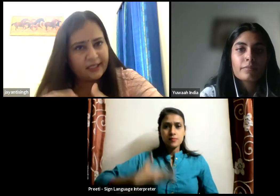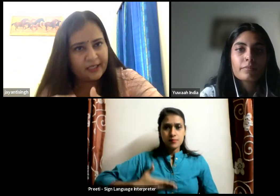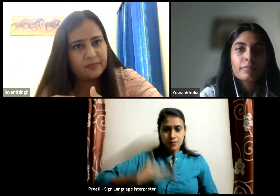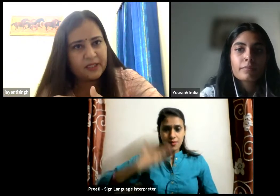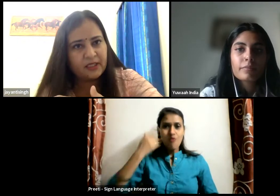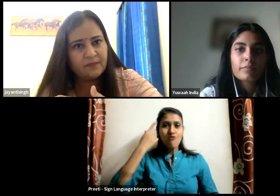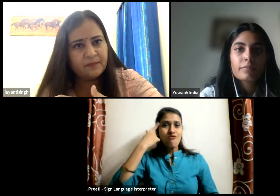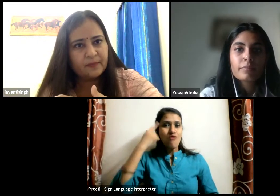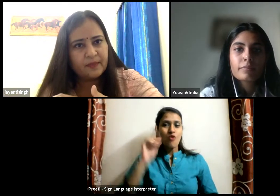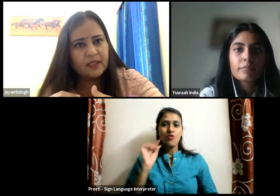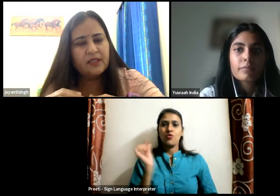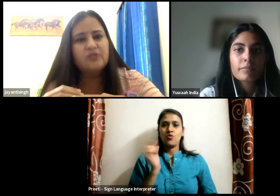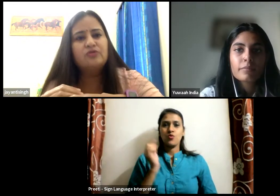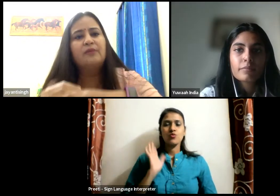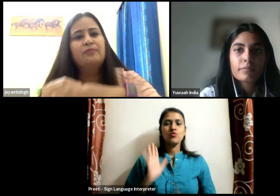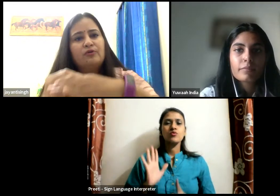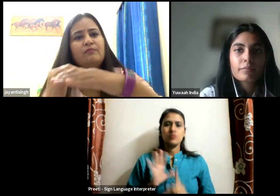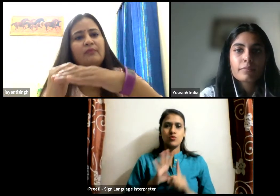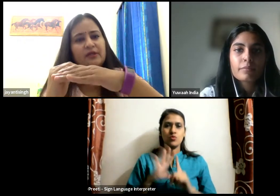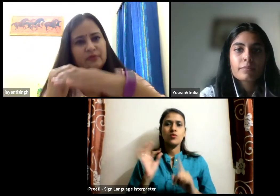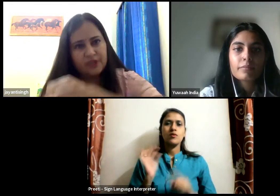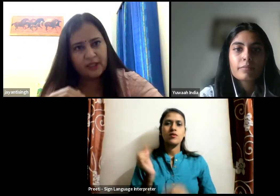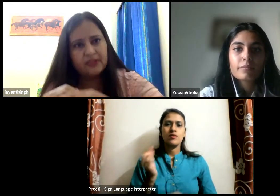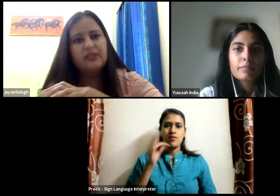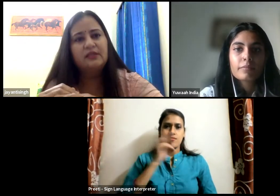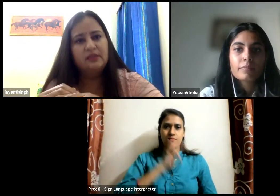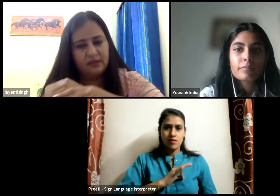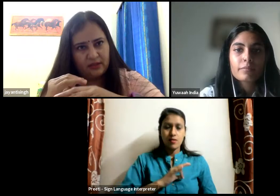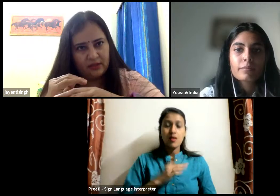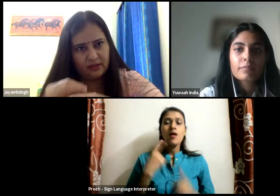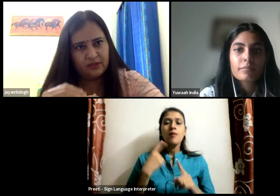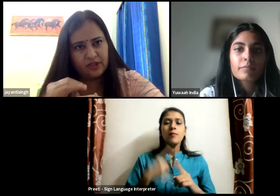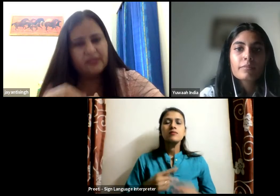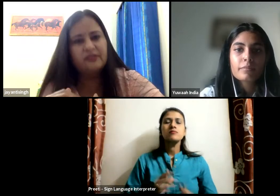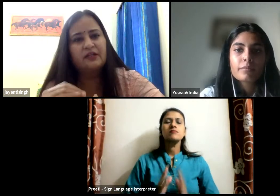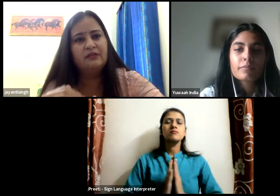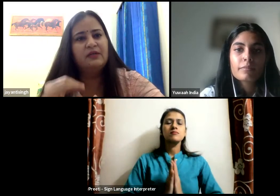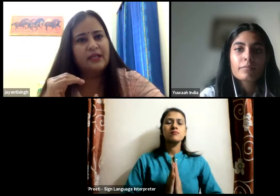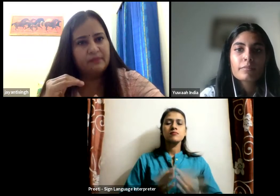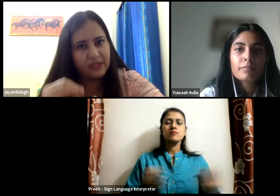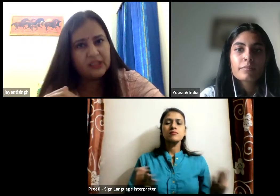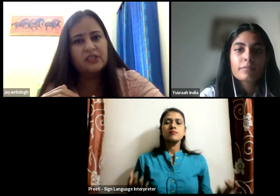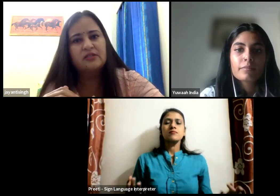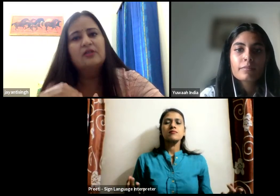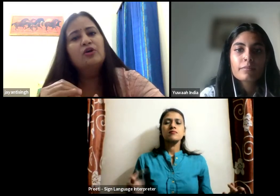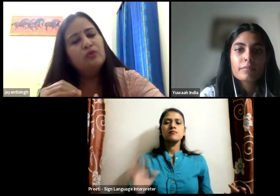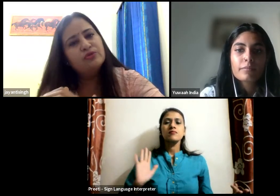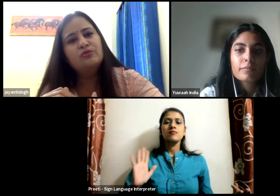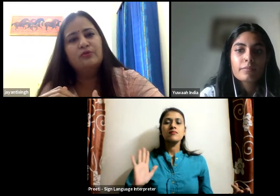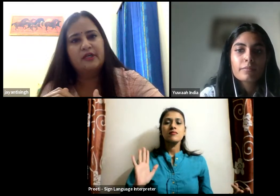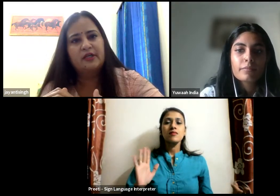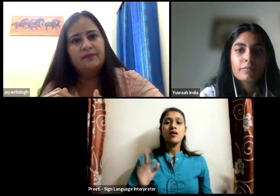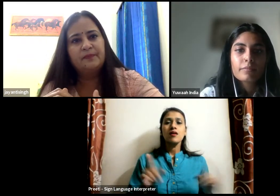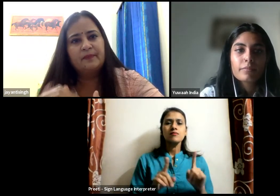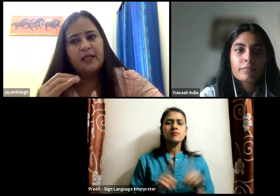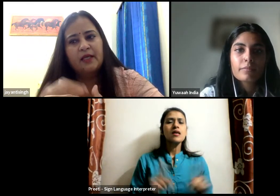ब्रीदिंग के लिए हेल्प करे या जो आपको मन को शांत रखने में, लाइक मेडिटेशन, उसको करें.